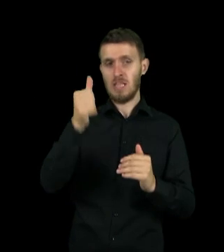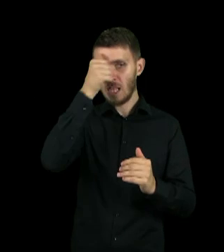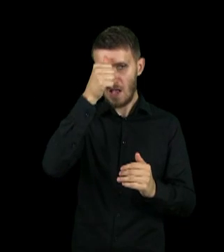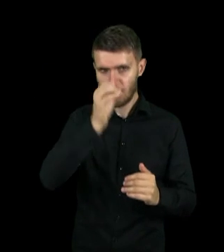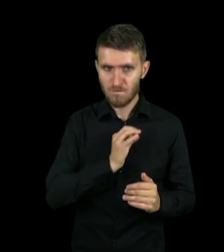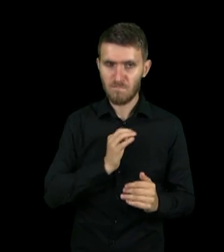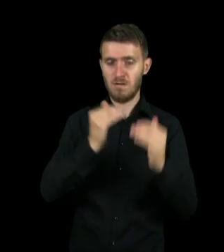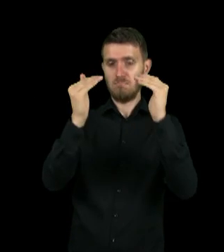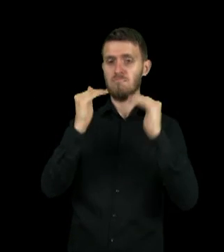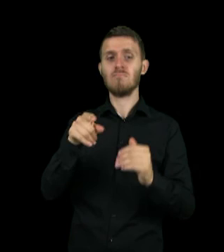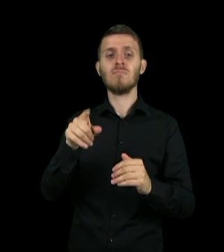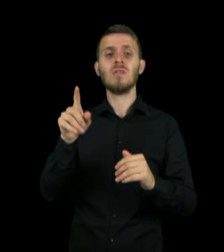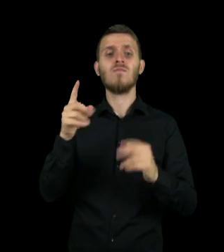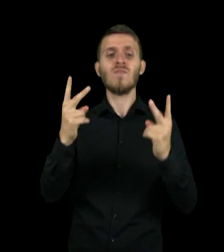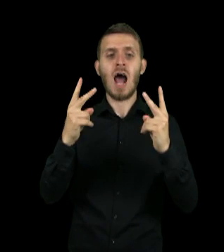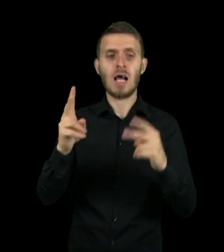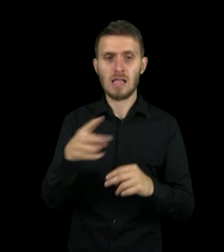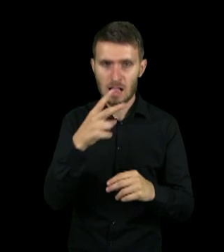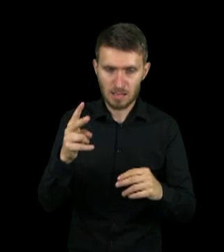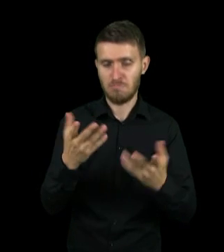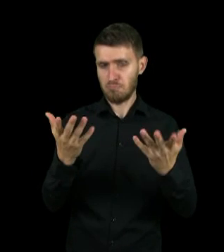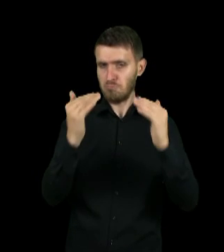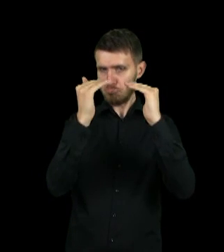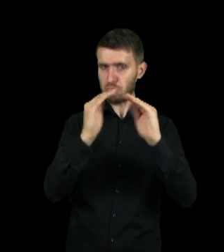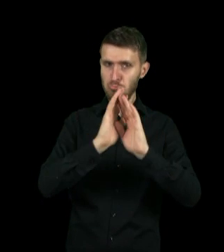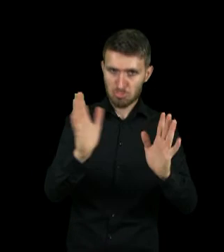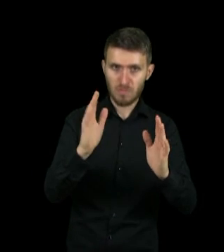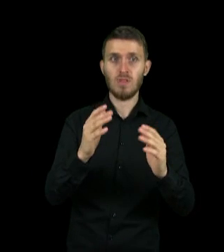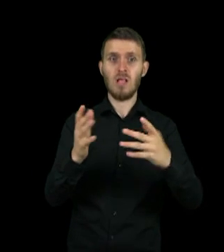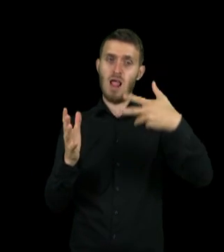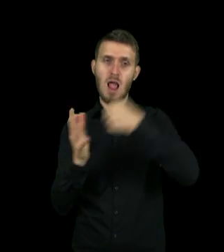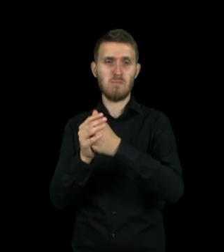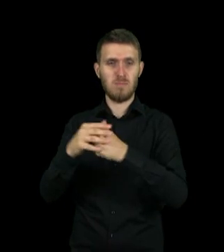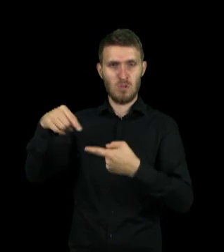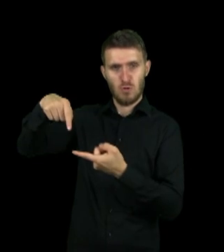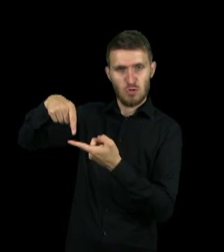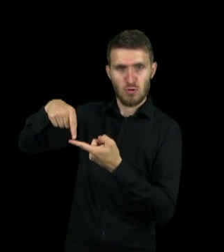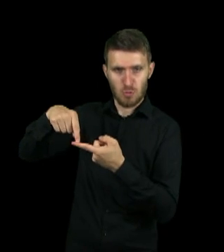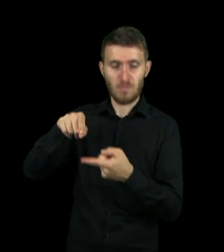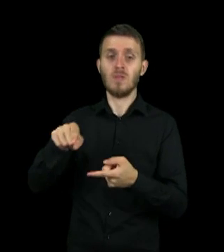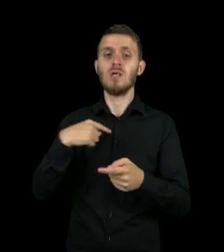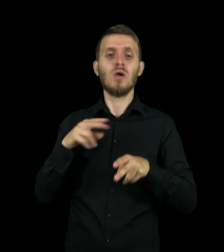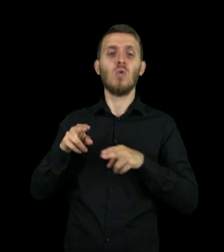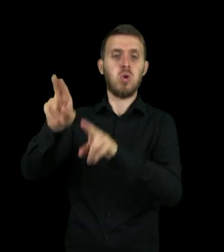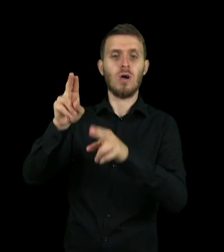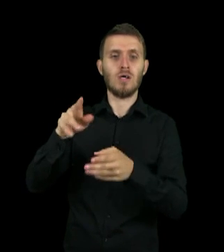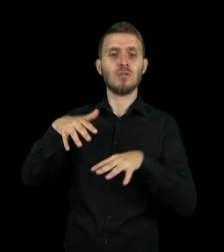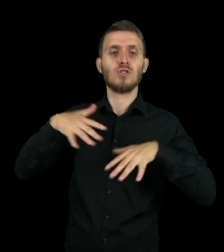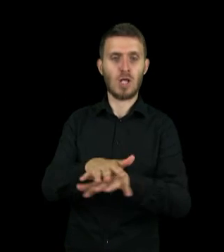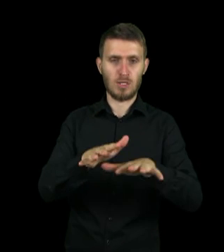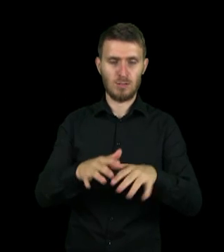też Mia kcie numery kyt indywidualny wyłącznie mój numer